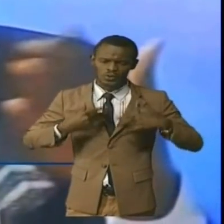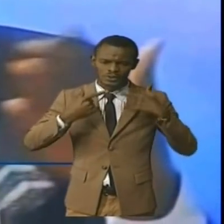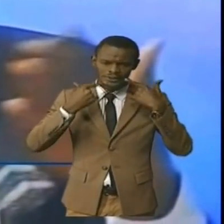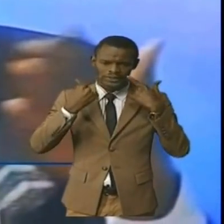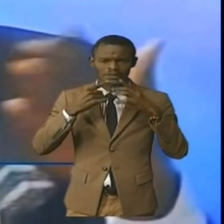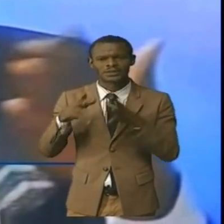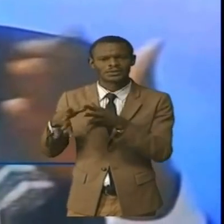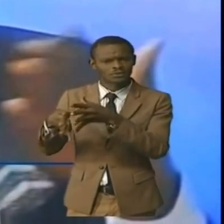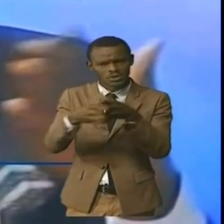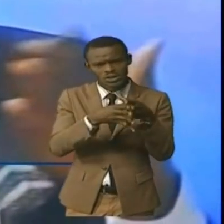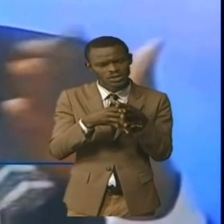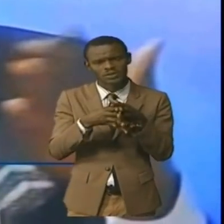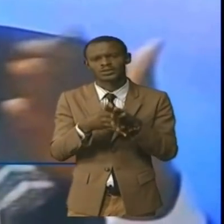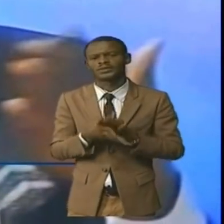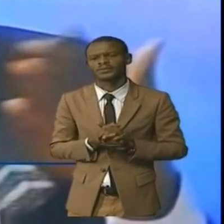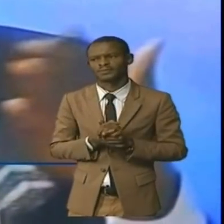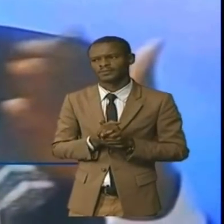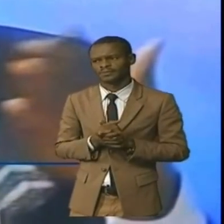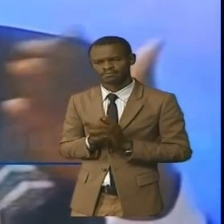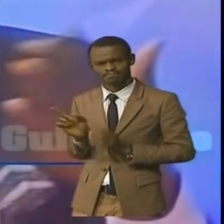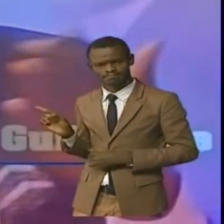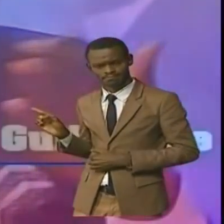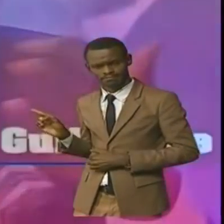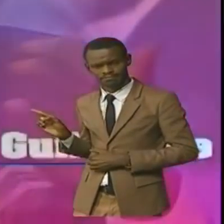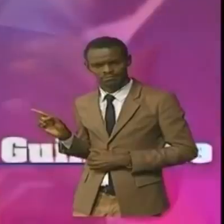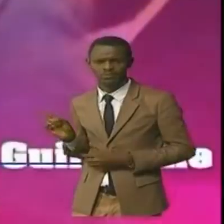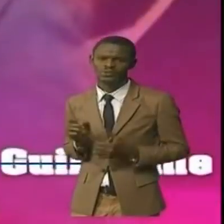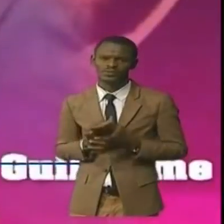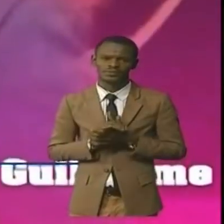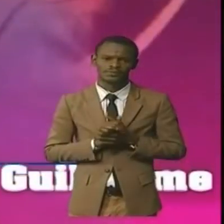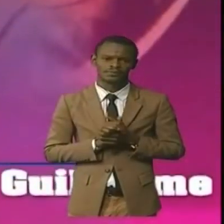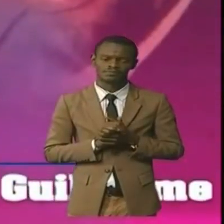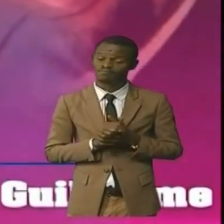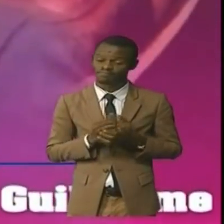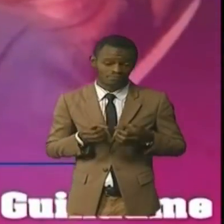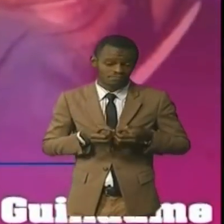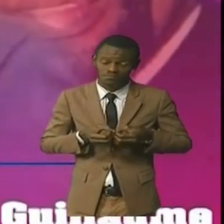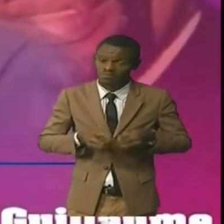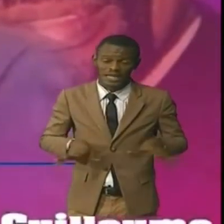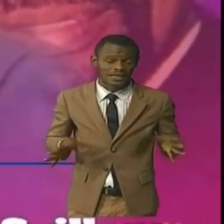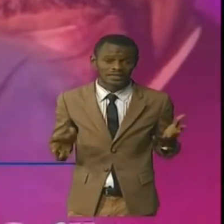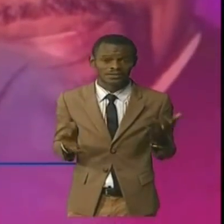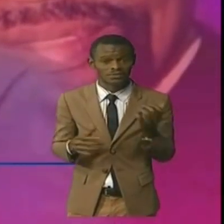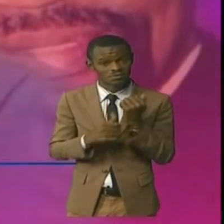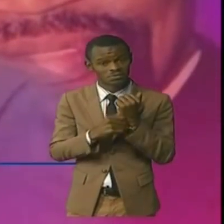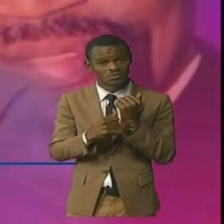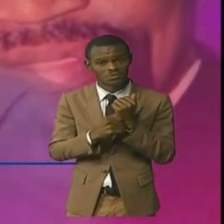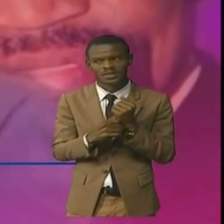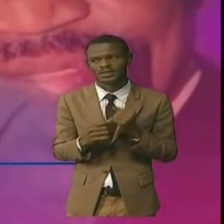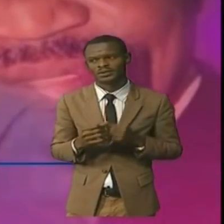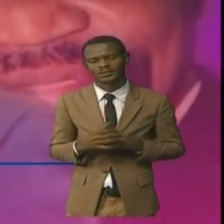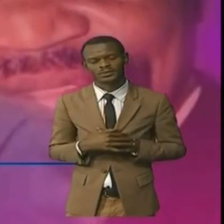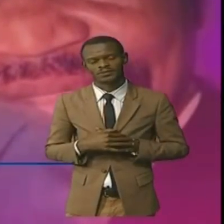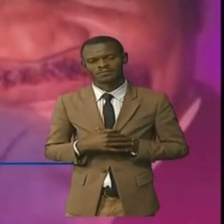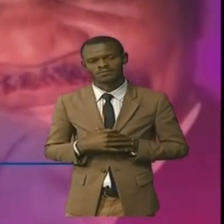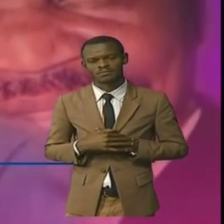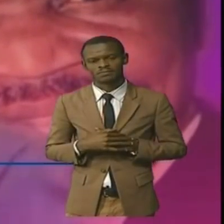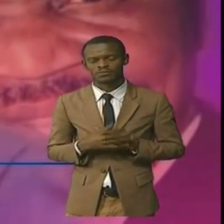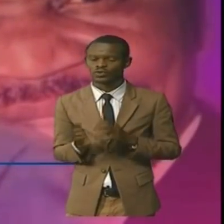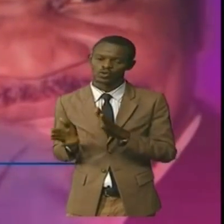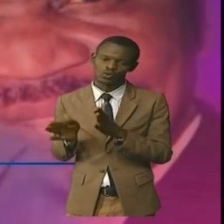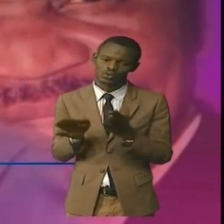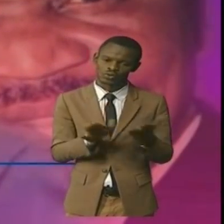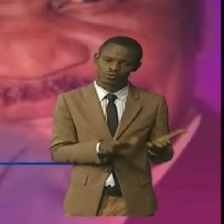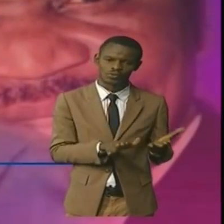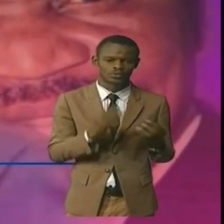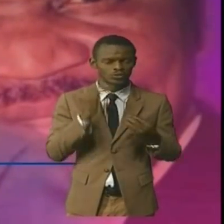entière. Guillaume Sylvestre Koukoumamengi Pondji, moi la maman, aujourd'hui tu nous invites plutôt pour assister à ton départ vers le royaume de nos